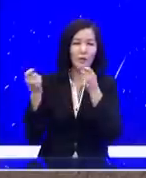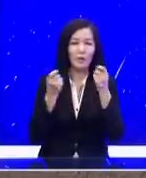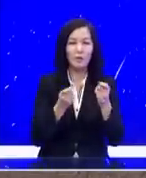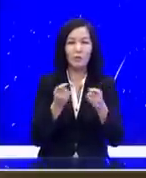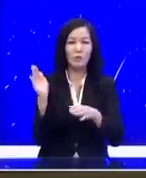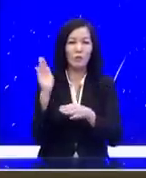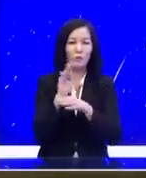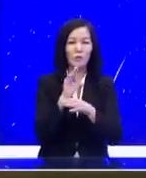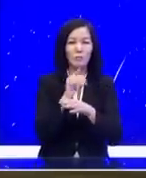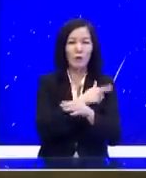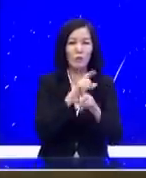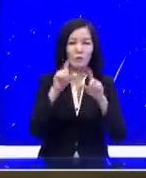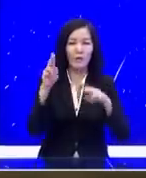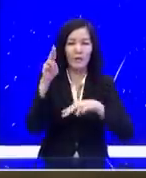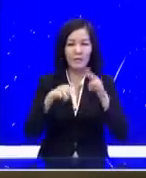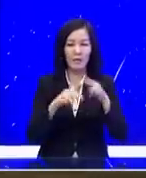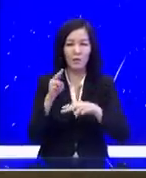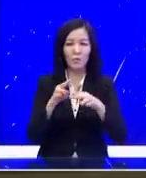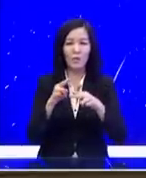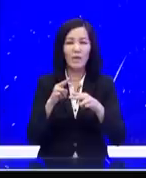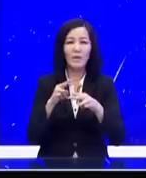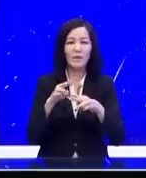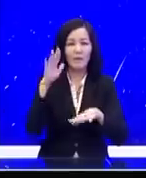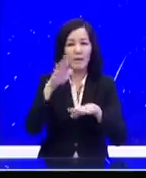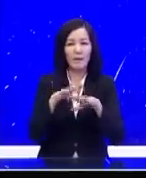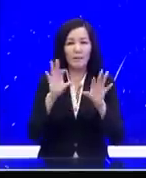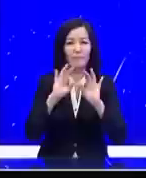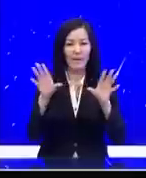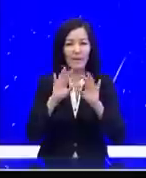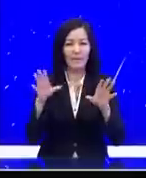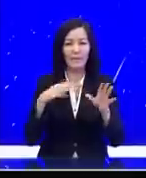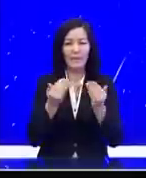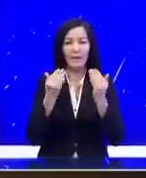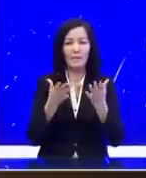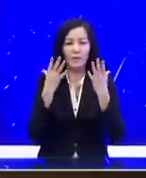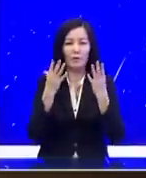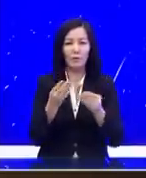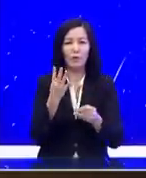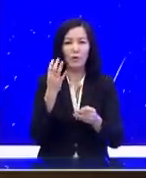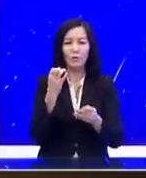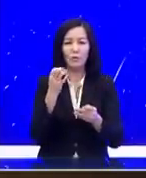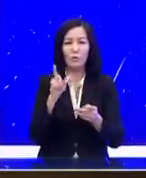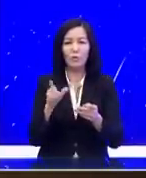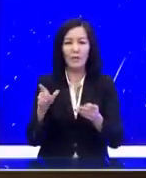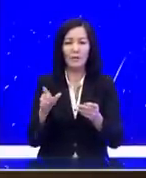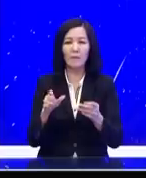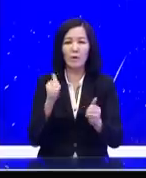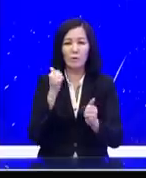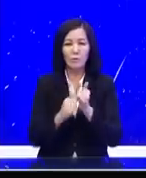салу бұл жайындағы жұмыс барысын елорда әкімі баяндады. Айтуынша, қазірдің өзінде 400 адам қаланы